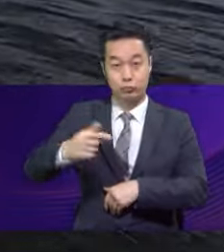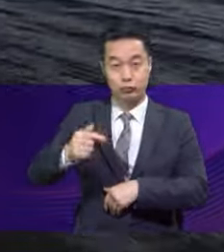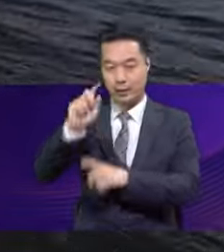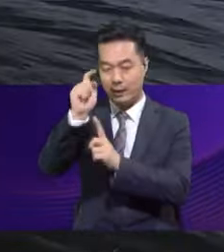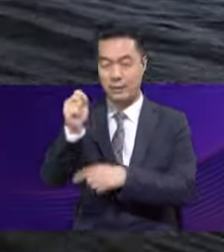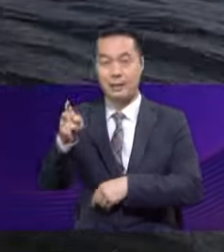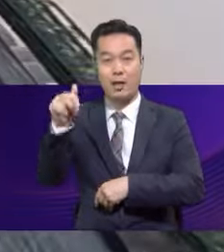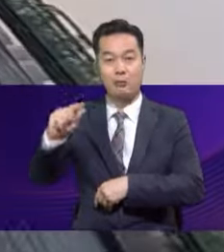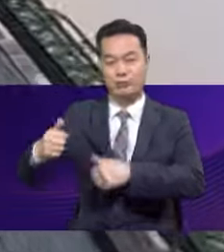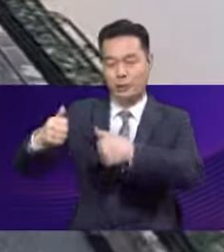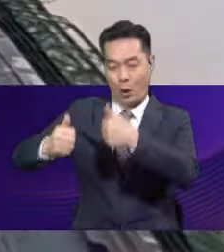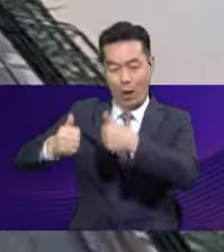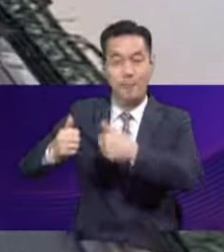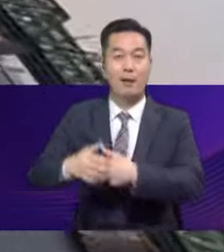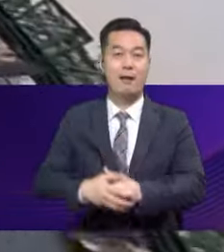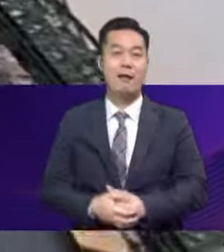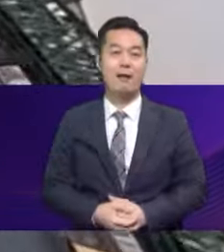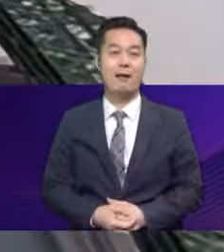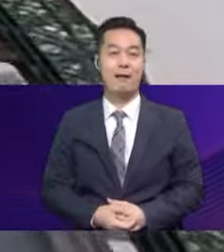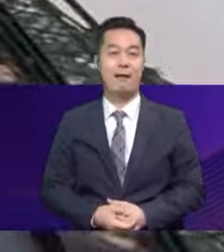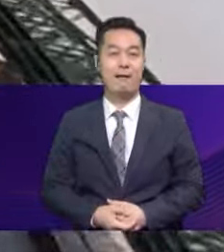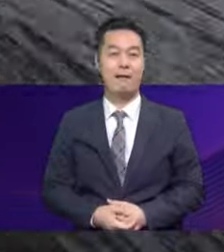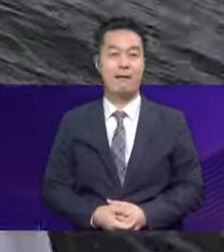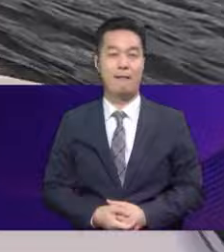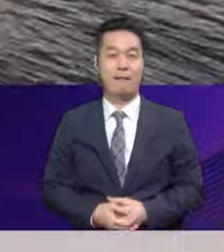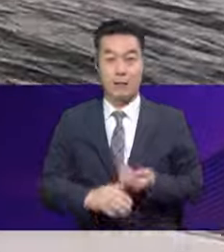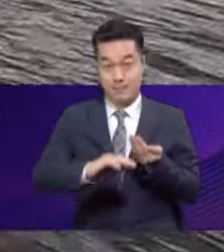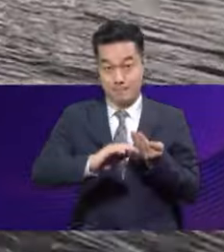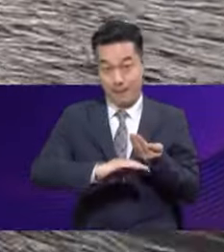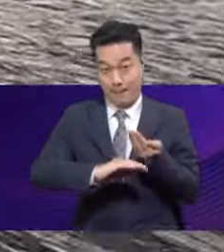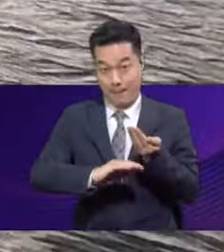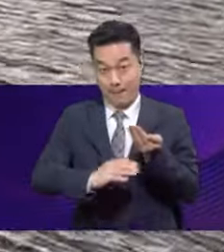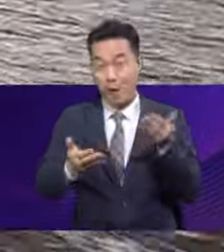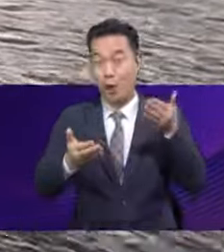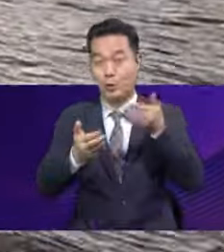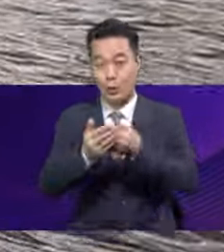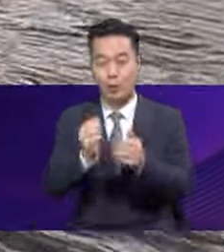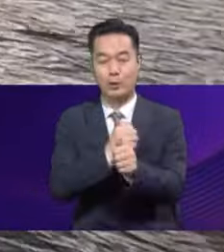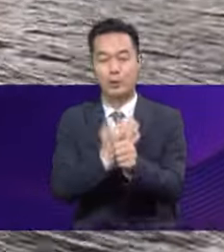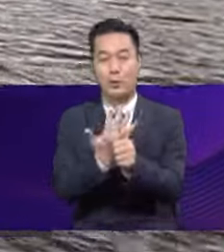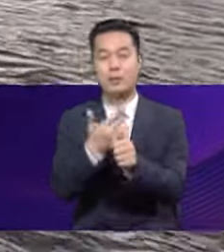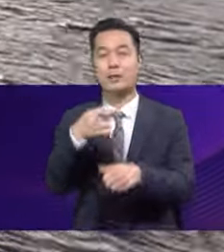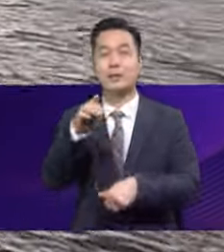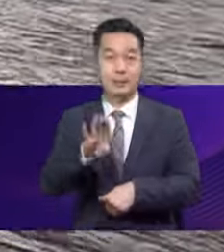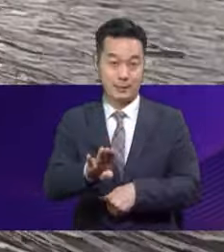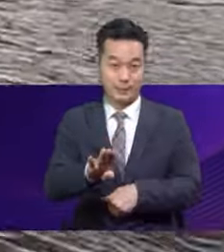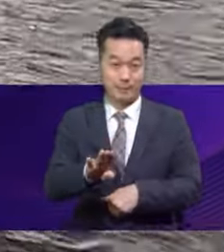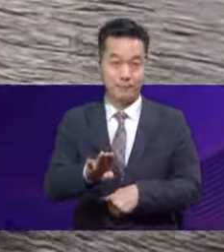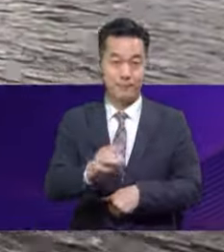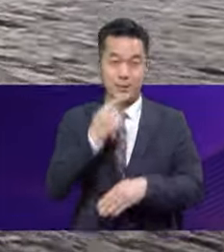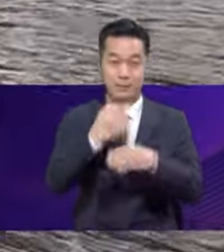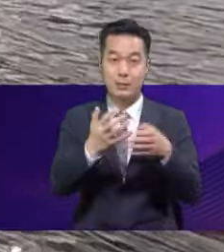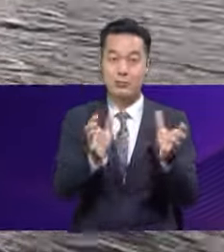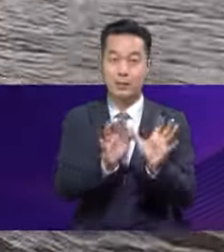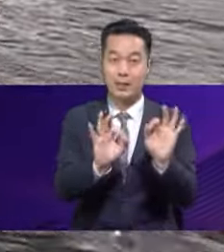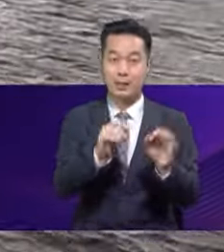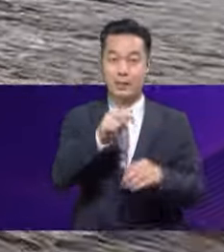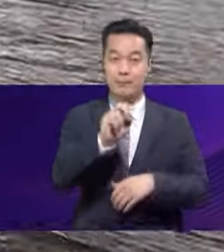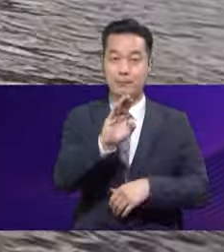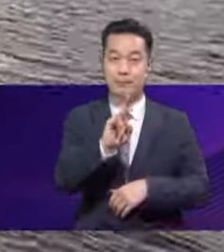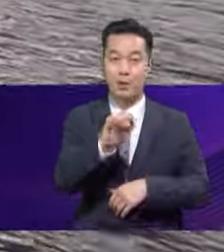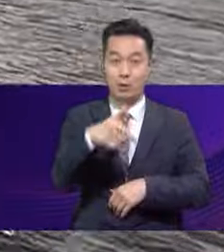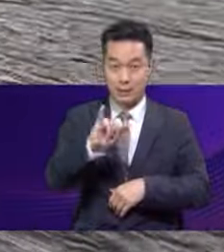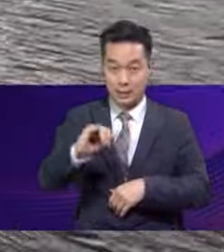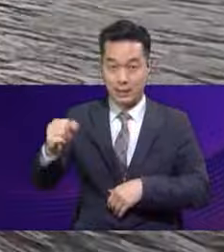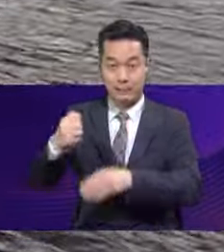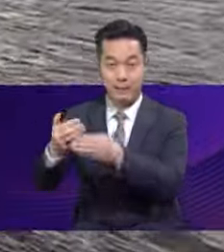예측됐습니다. 자, 이번에 보트가 도착한 지역구 서울 동작 갑입니다. 민주당 김병기 후보와 국민의힘